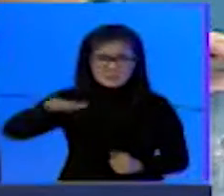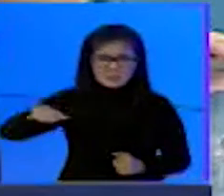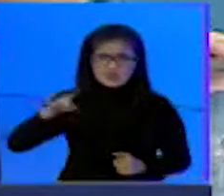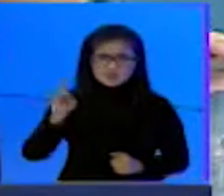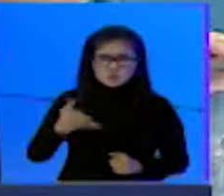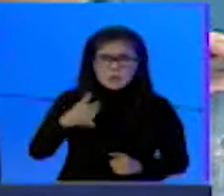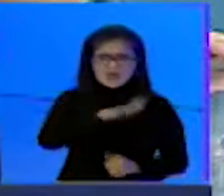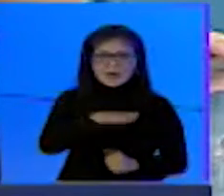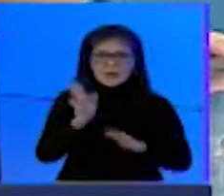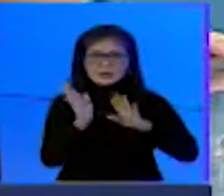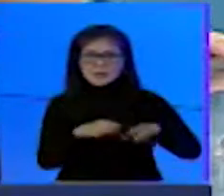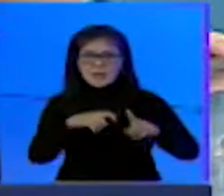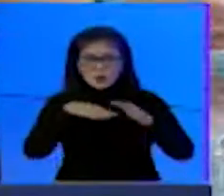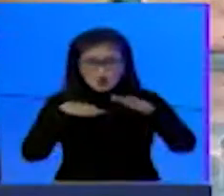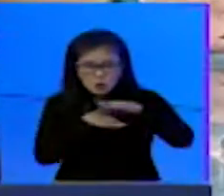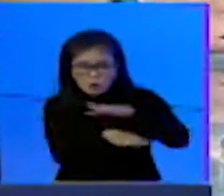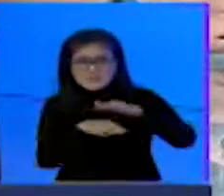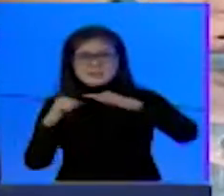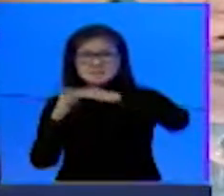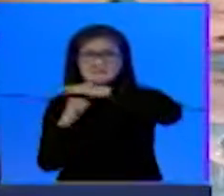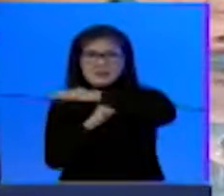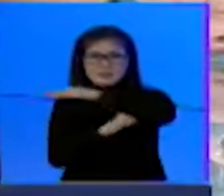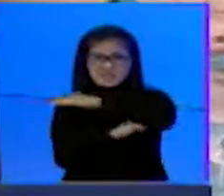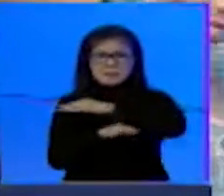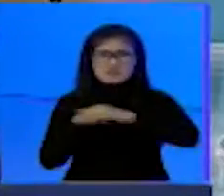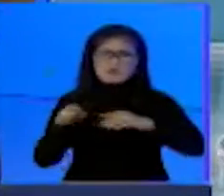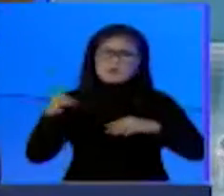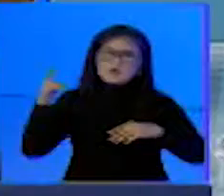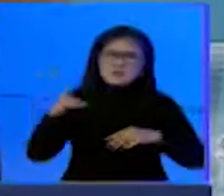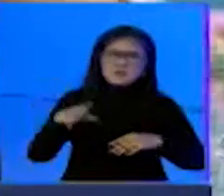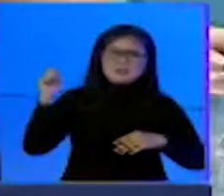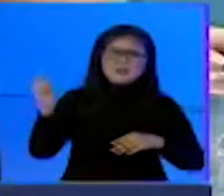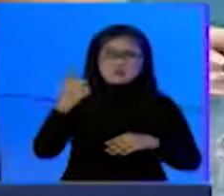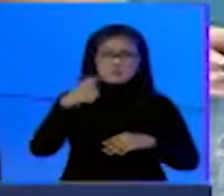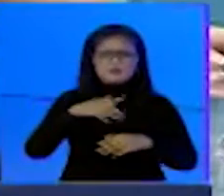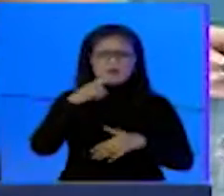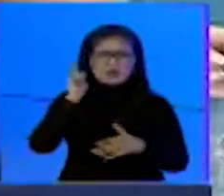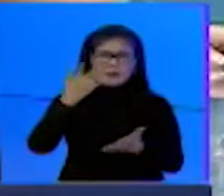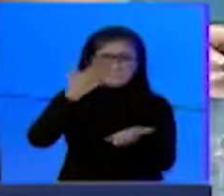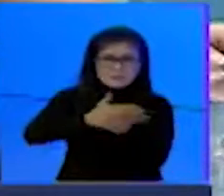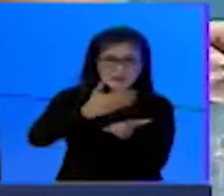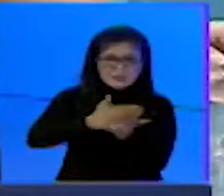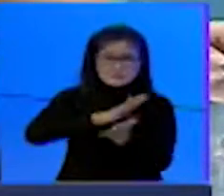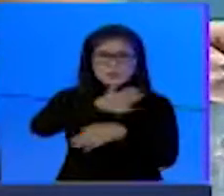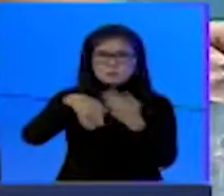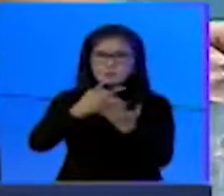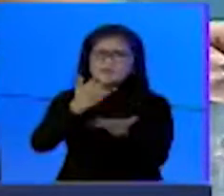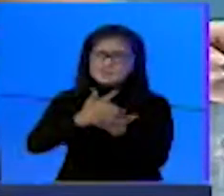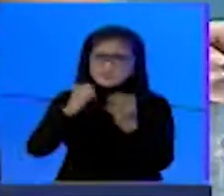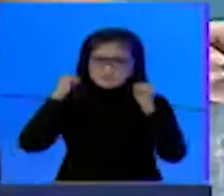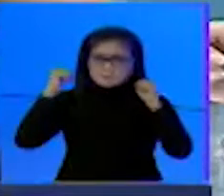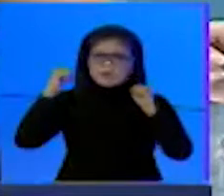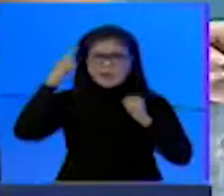bagi anak-anak yang tinggal di kolong jembatan. Didera kerasnya kehidupan dengan segala keterbatasan, mereka tetap semangat untuk belajar meraih